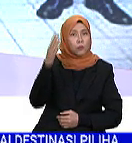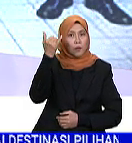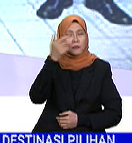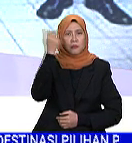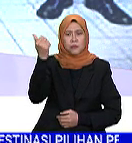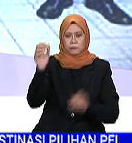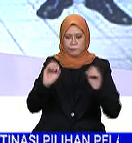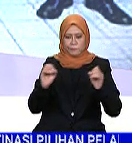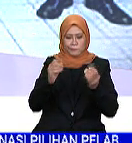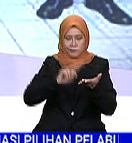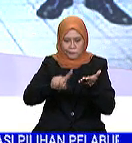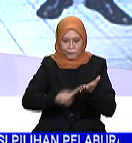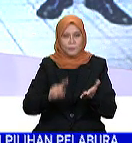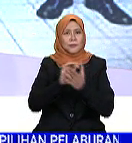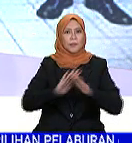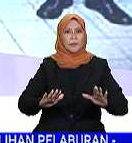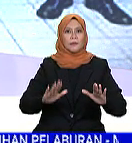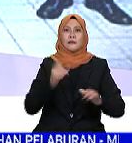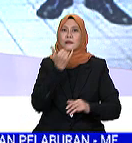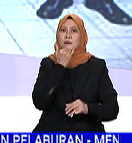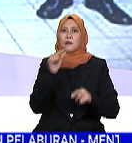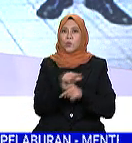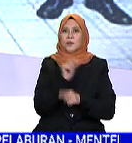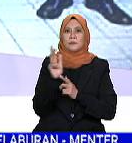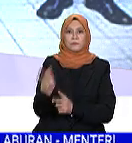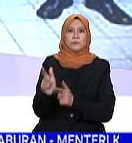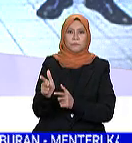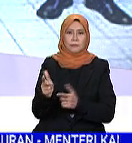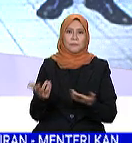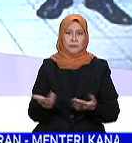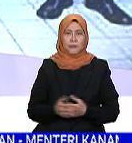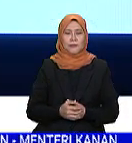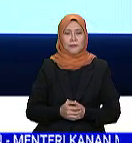tapisan Kecamatan dan salah guna senjata api